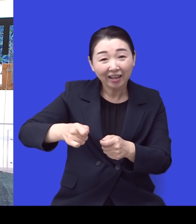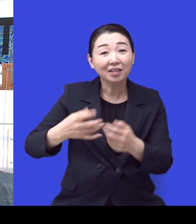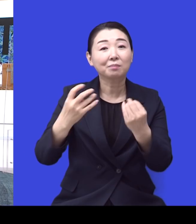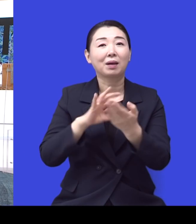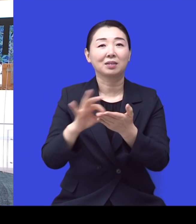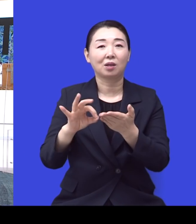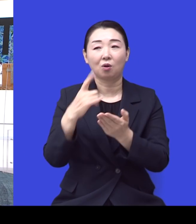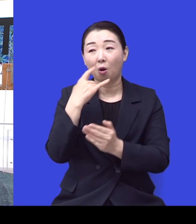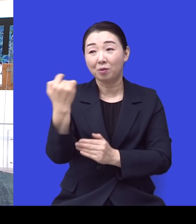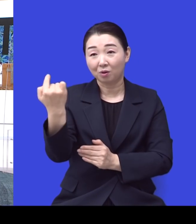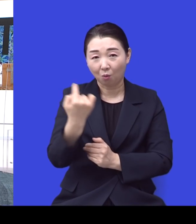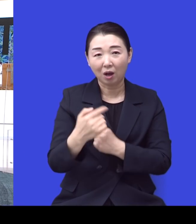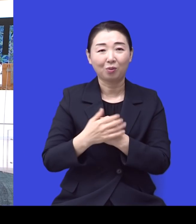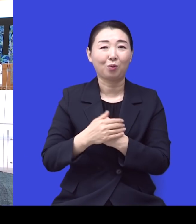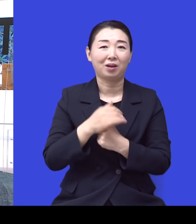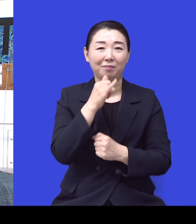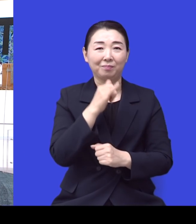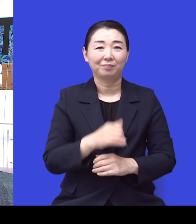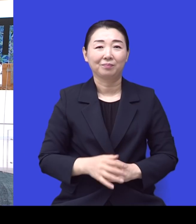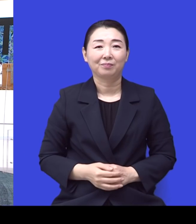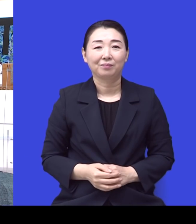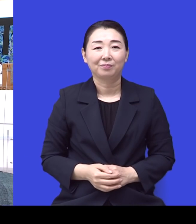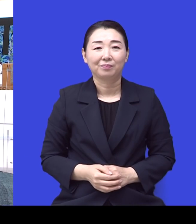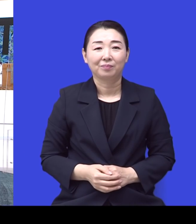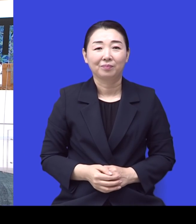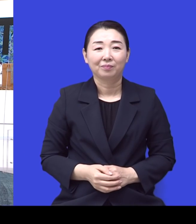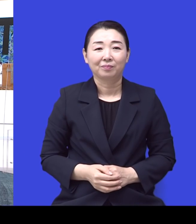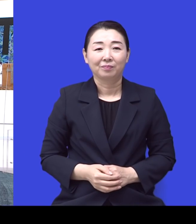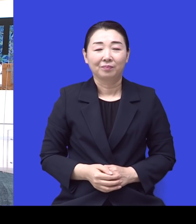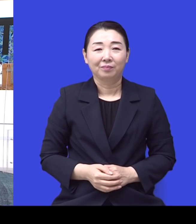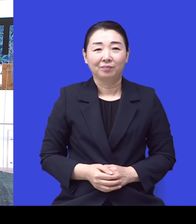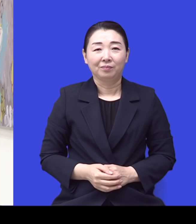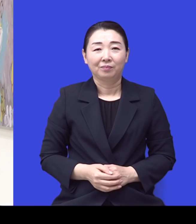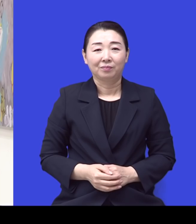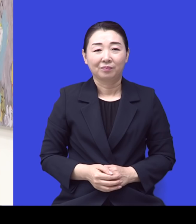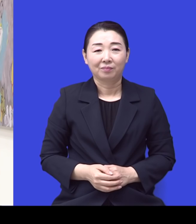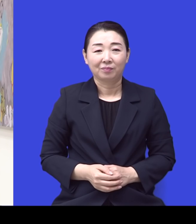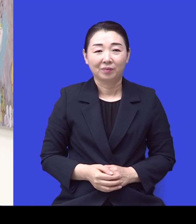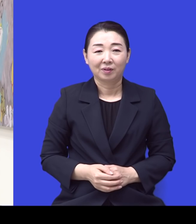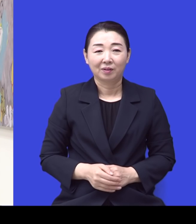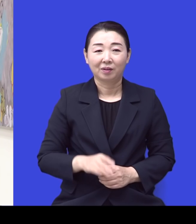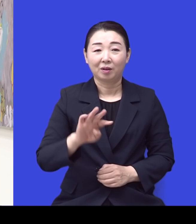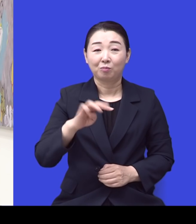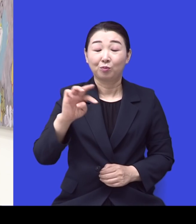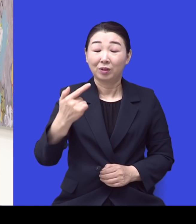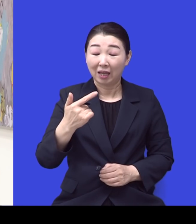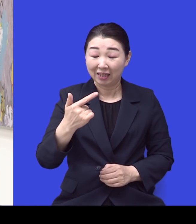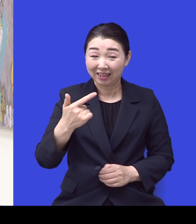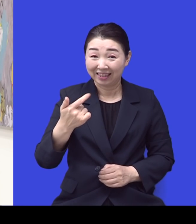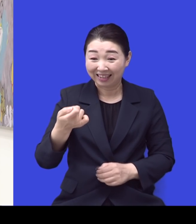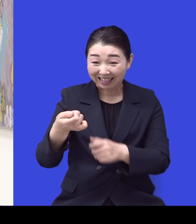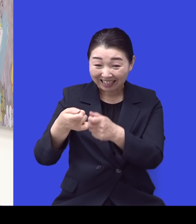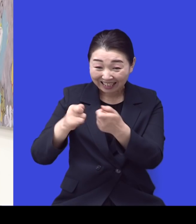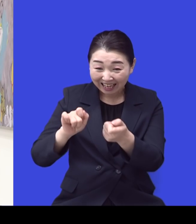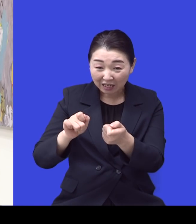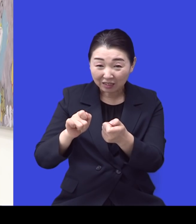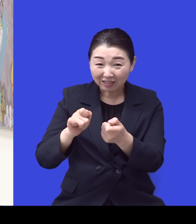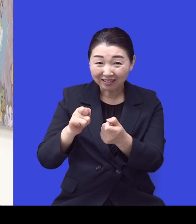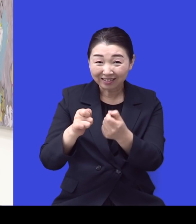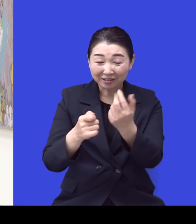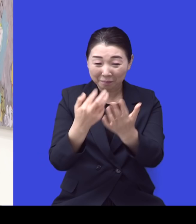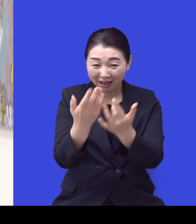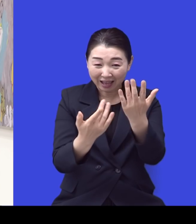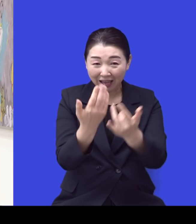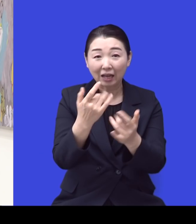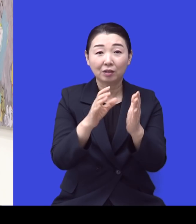어머니가 내려오셔서 도와주시고 예, 이제 그러고 있었는데 이제 제가 부탄가스를 소각하고 있는데 예, 이게 부탄가스라는 게